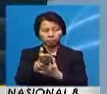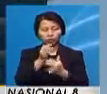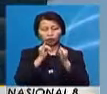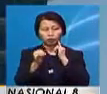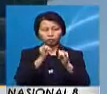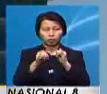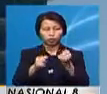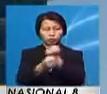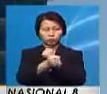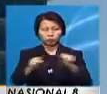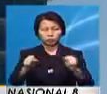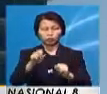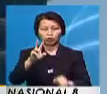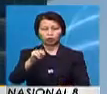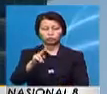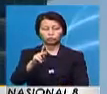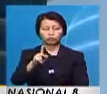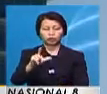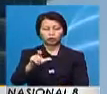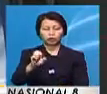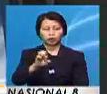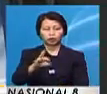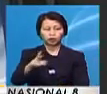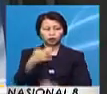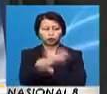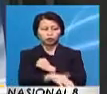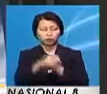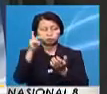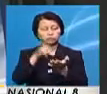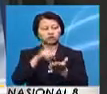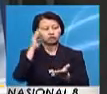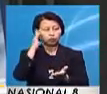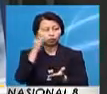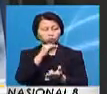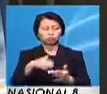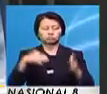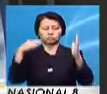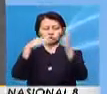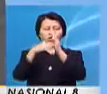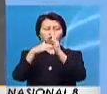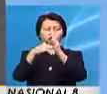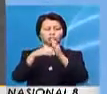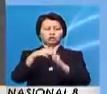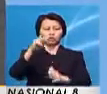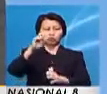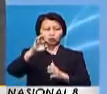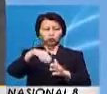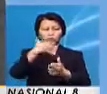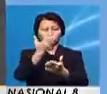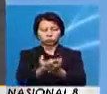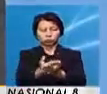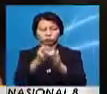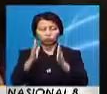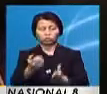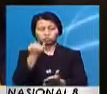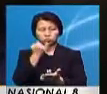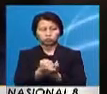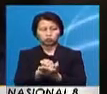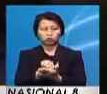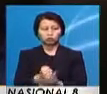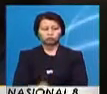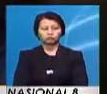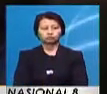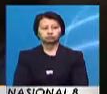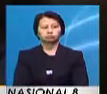kemuncak keselamatan nuklear kali keempat ini, negara dapat mengenal pasti dan menghalang bahan nuklear daripada jatuh ke tangan pengganas.